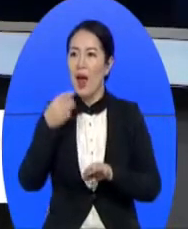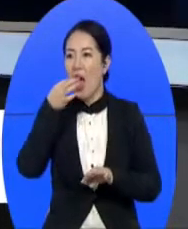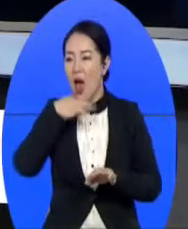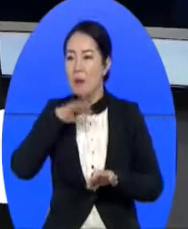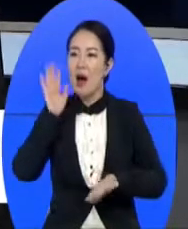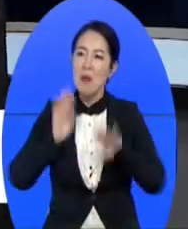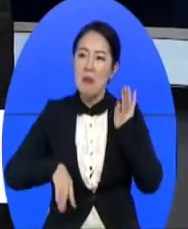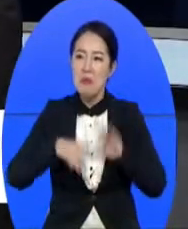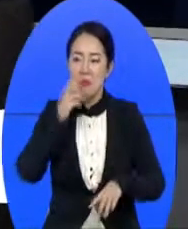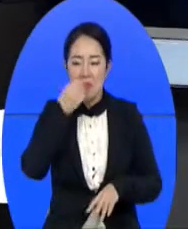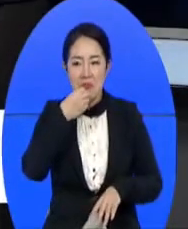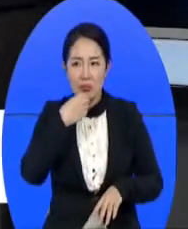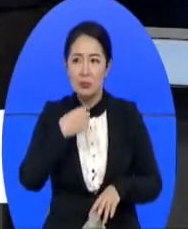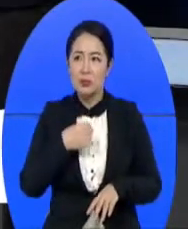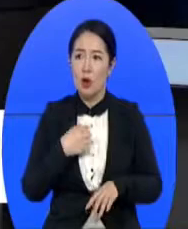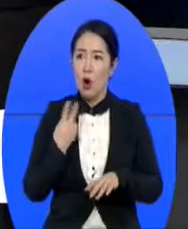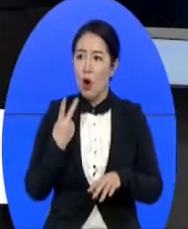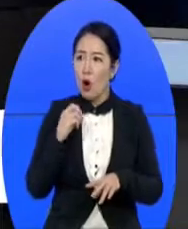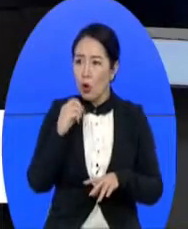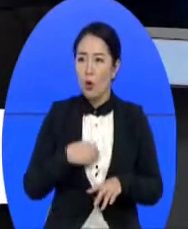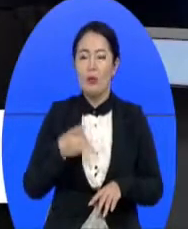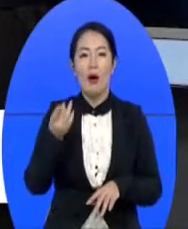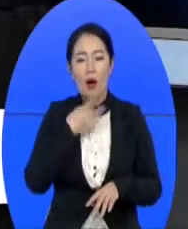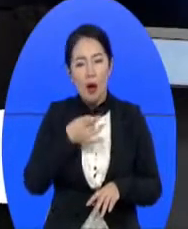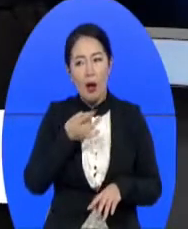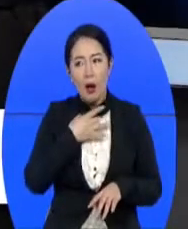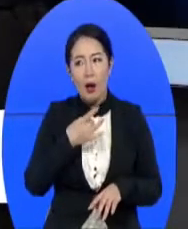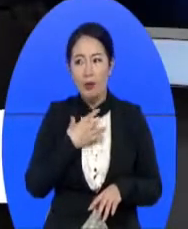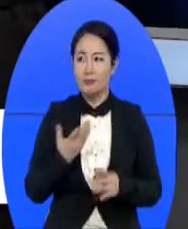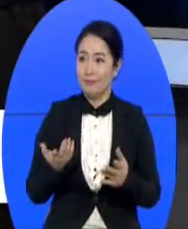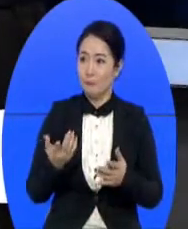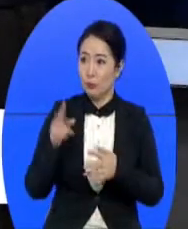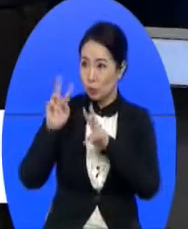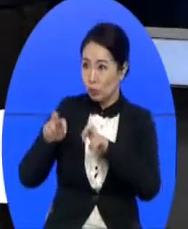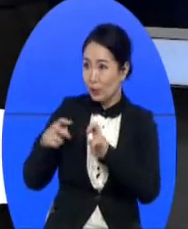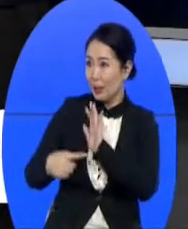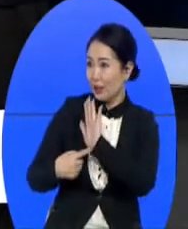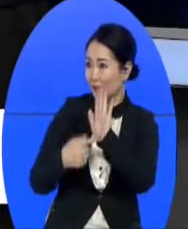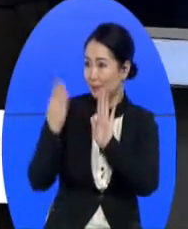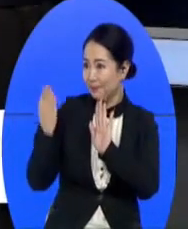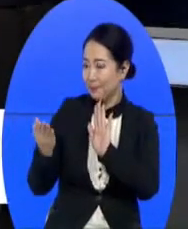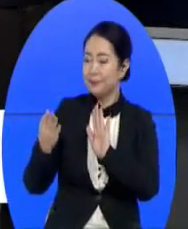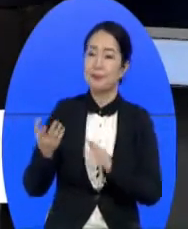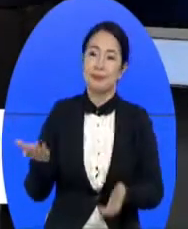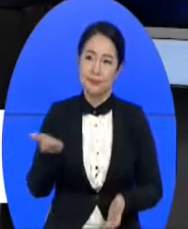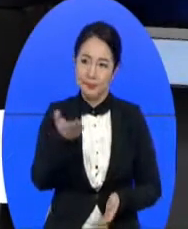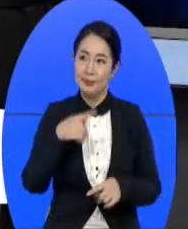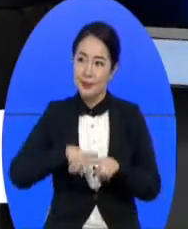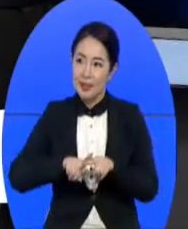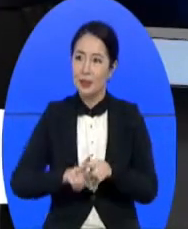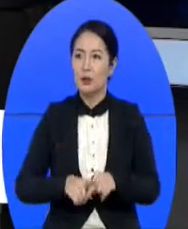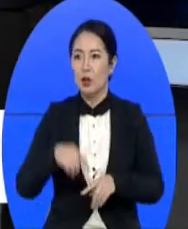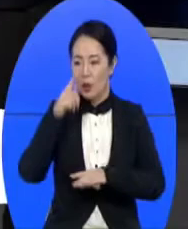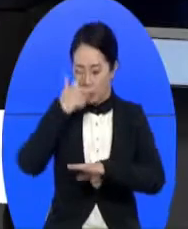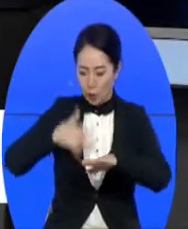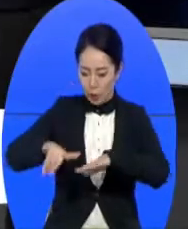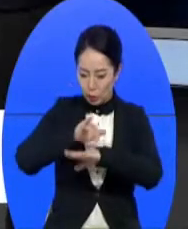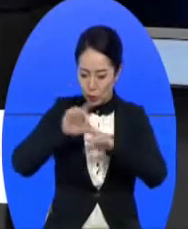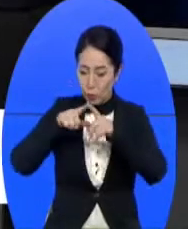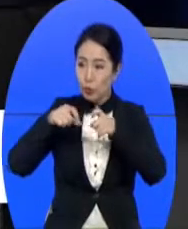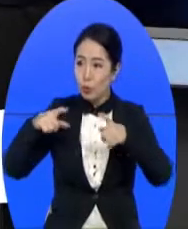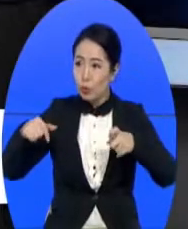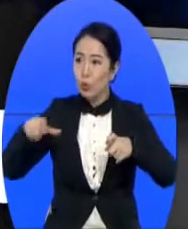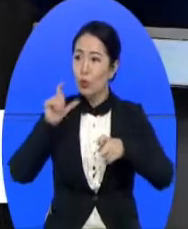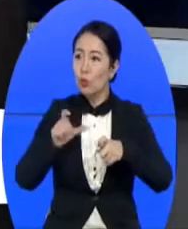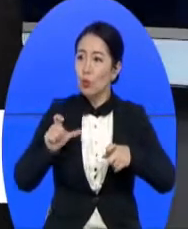архины одоо тогтмол хэрэглээтэй гэсэн судалгаа гарсан байгаа юм. За дараагийн судалгааг хамтдаа харъя. За Монгол улсын одоо хүн амын судалгааг харахад одоо